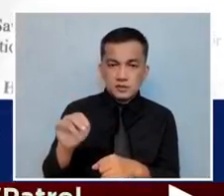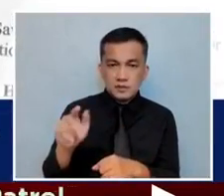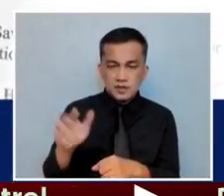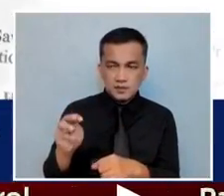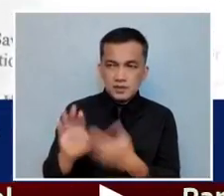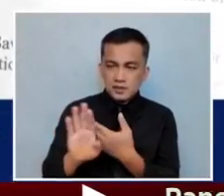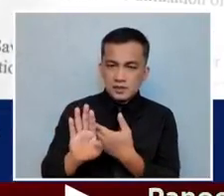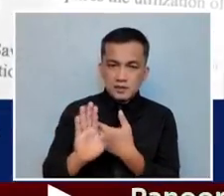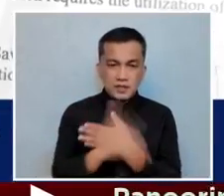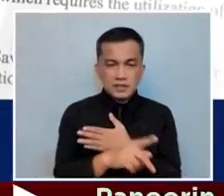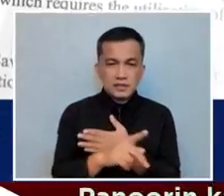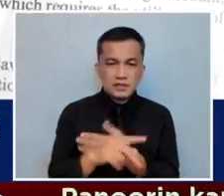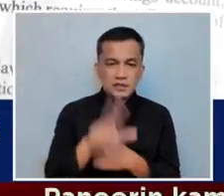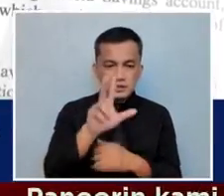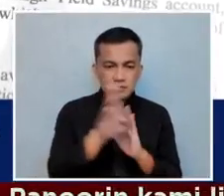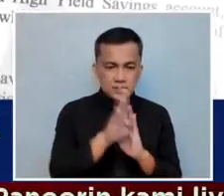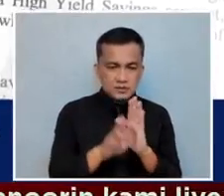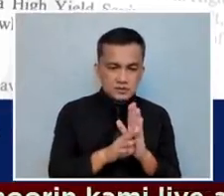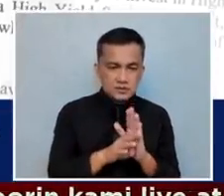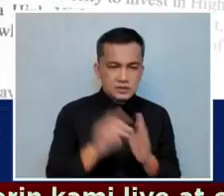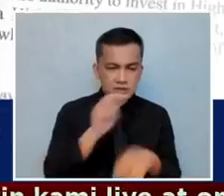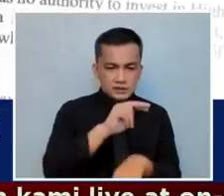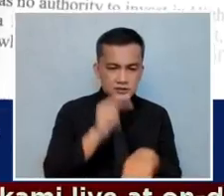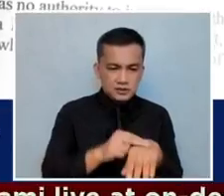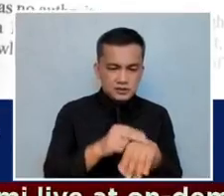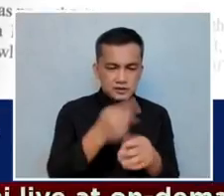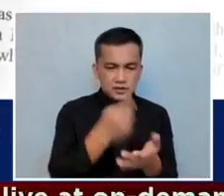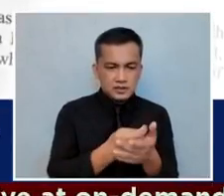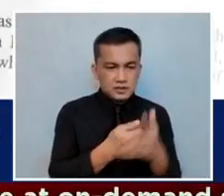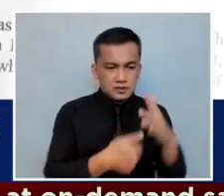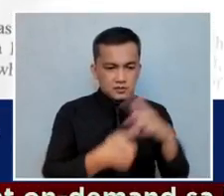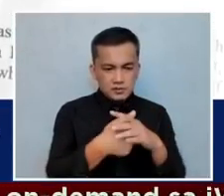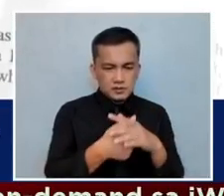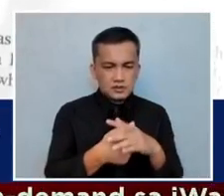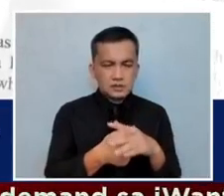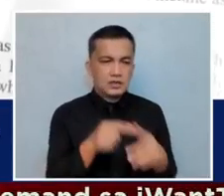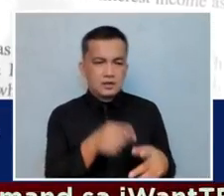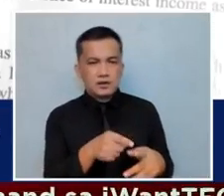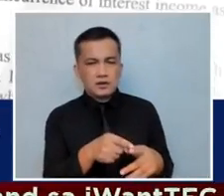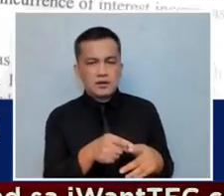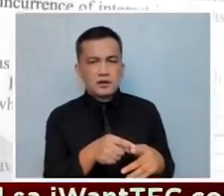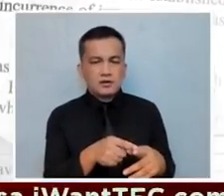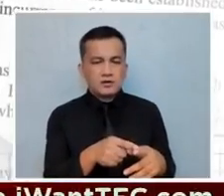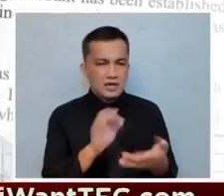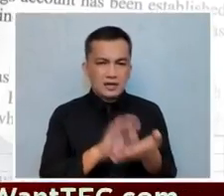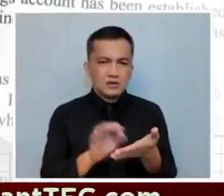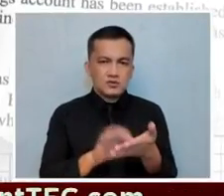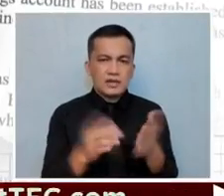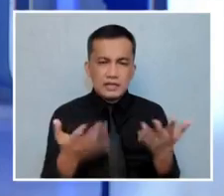sa National Treasury, lalo't lumabas na inactive na rin ang account.